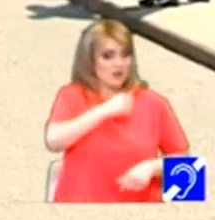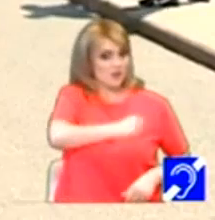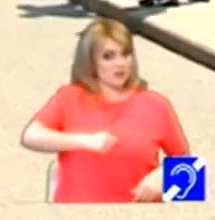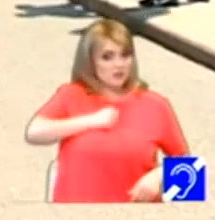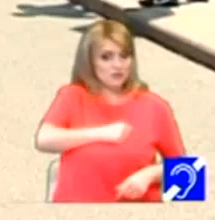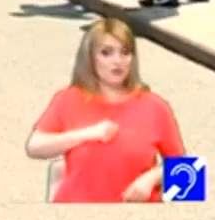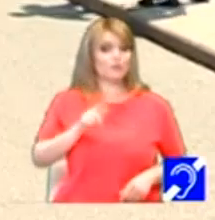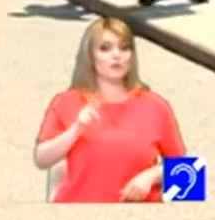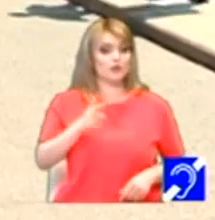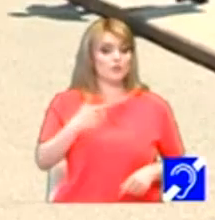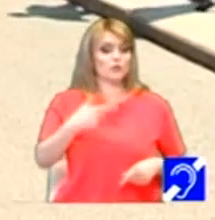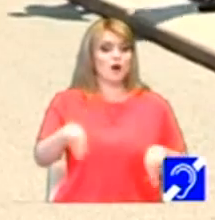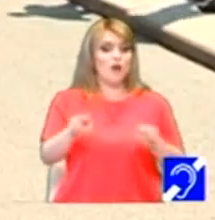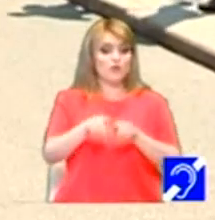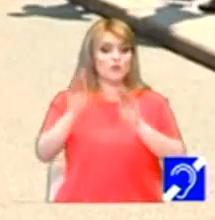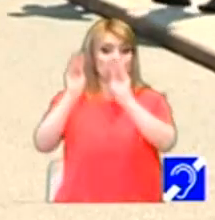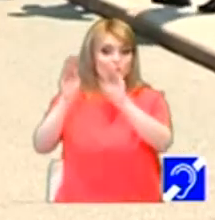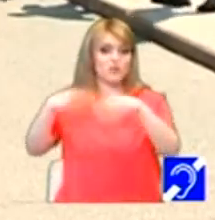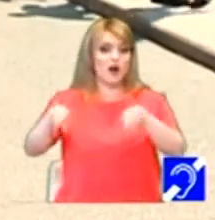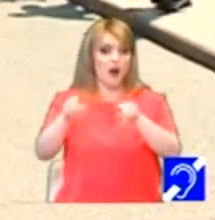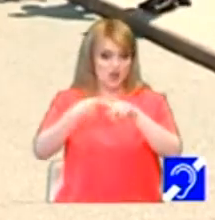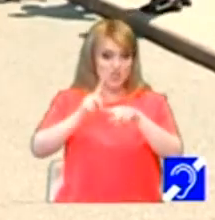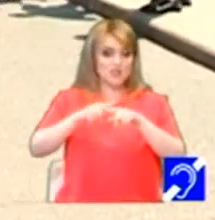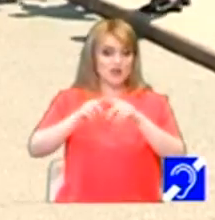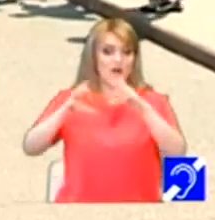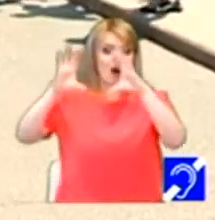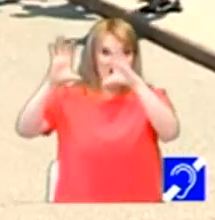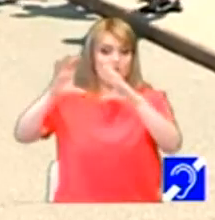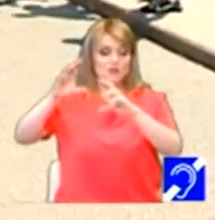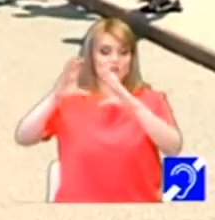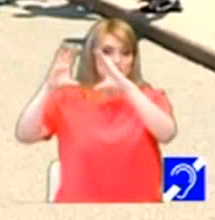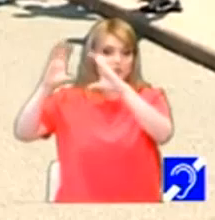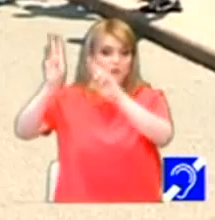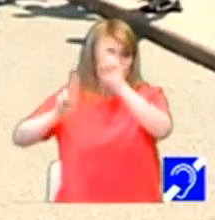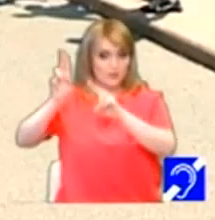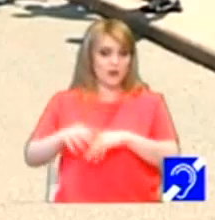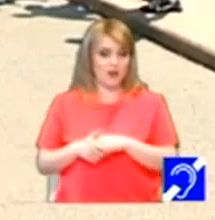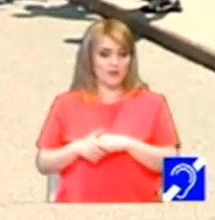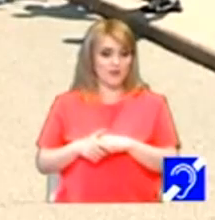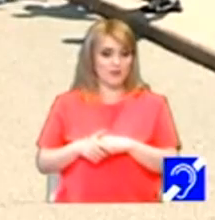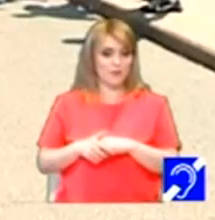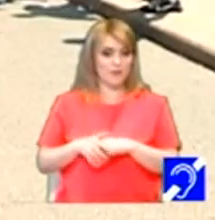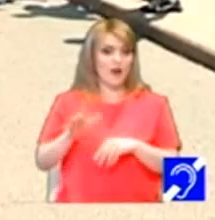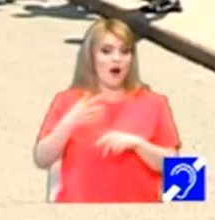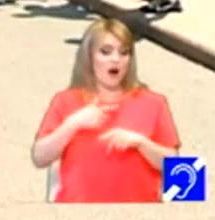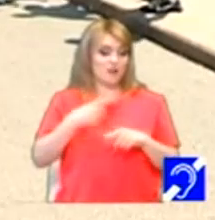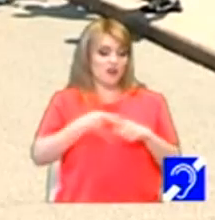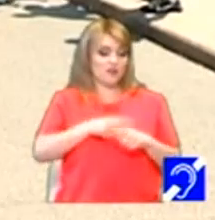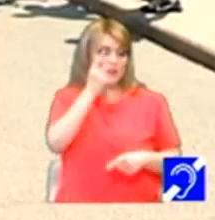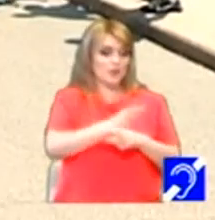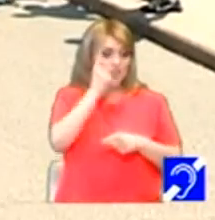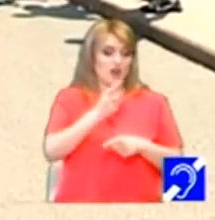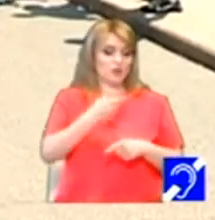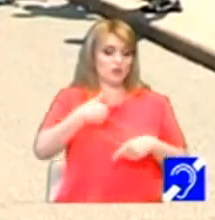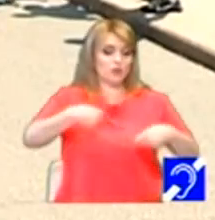indignați despre deinstalarea indicatorului 531, ceea ce interzice circulația motocicletelor